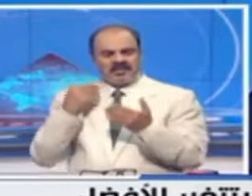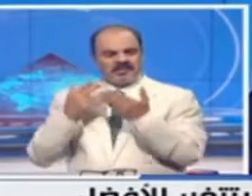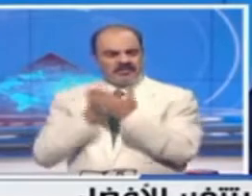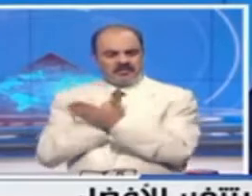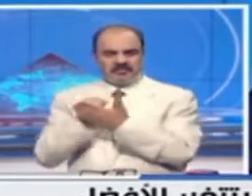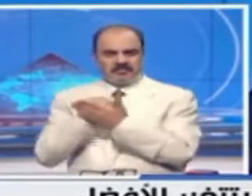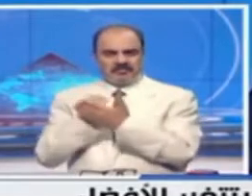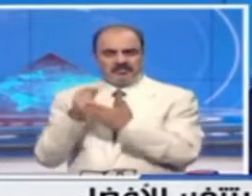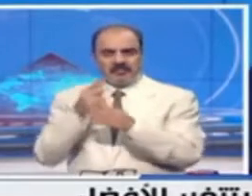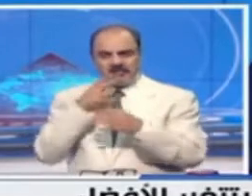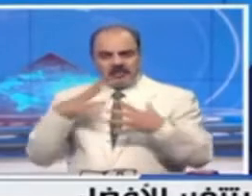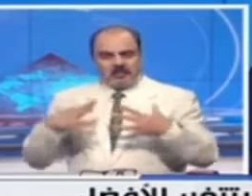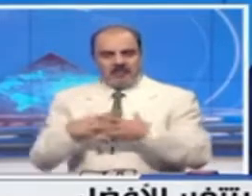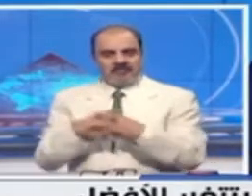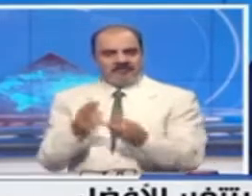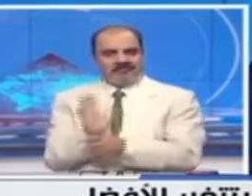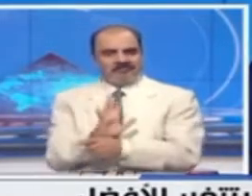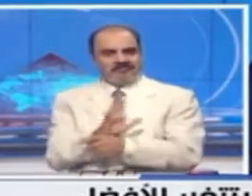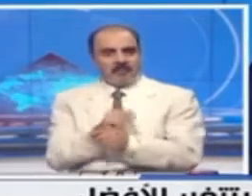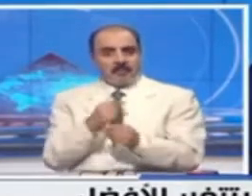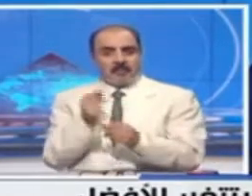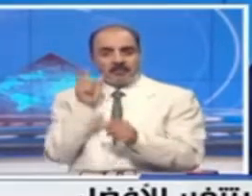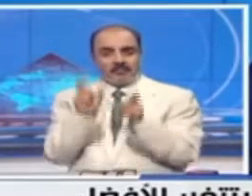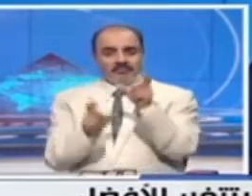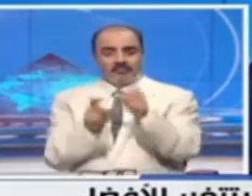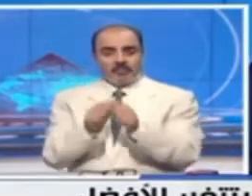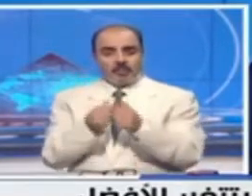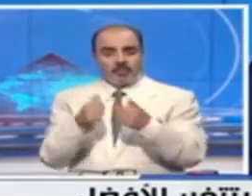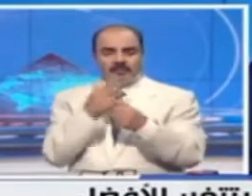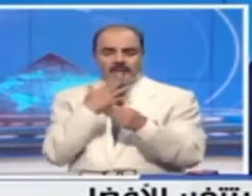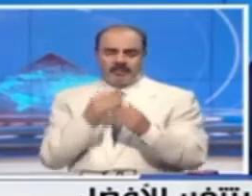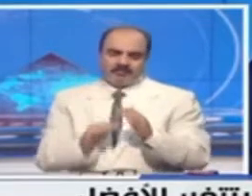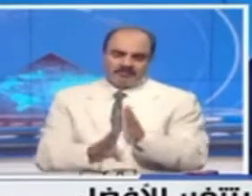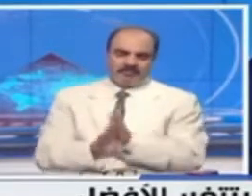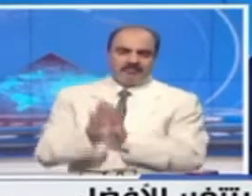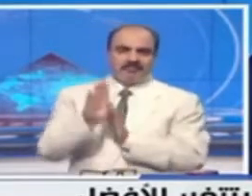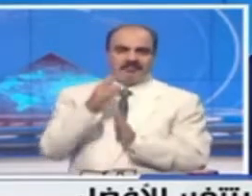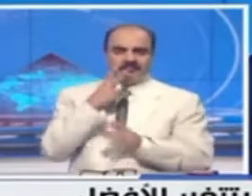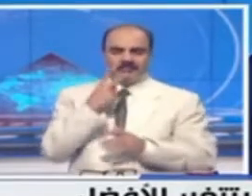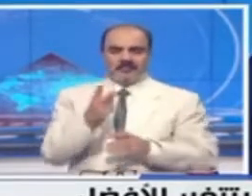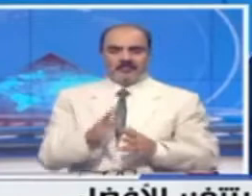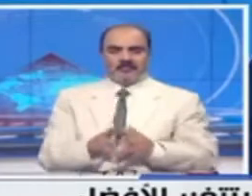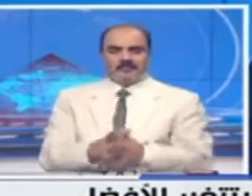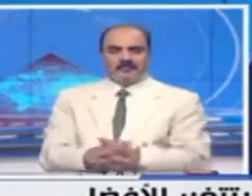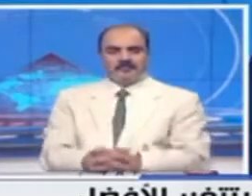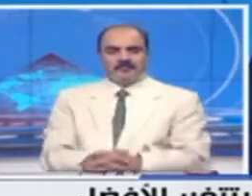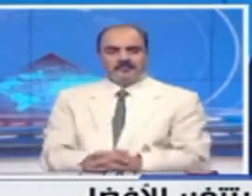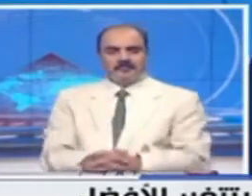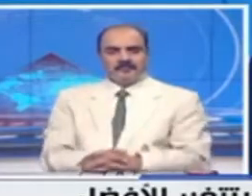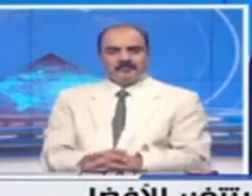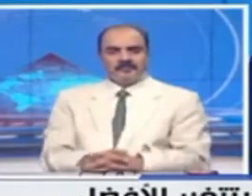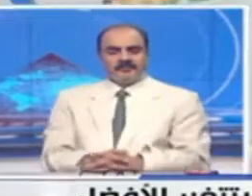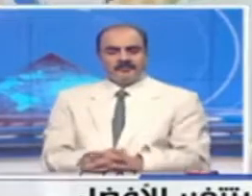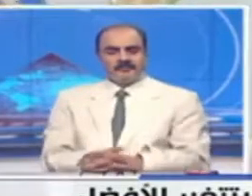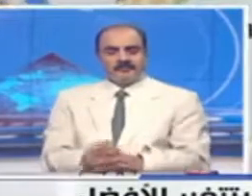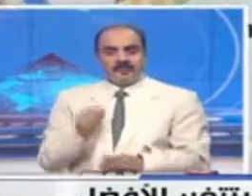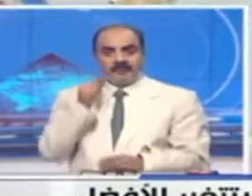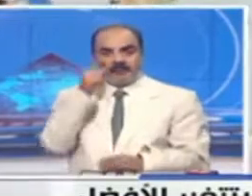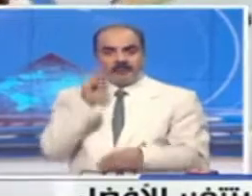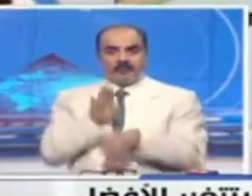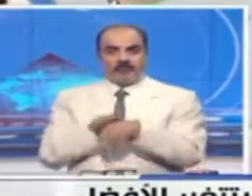واتجاهات وسلوكيات إيجابية تؤدي لتحسين جودة الحياة لأفراد الأسرة كافة.